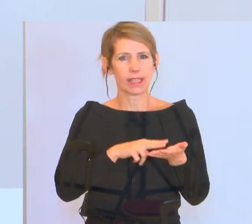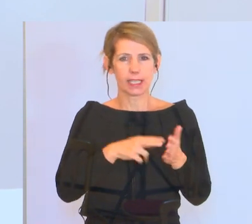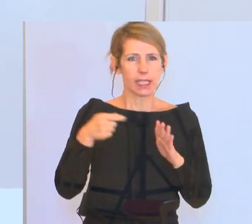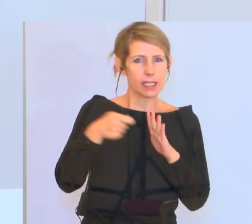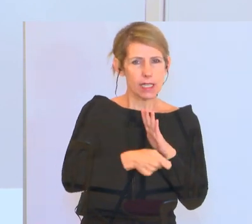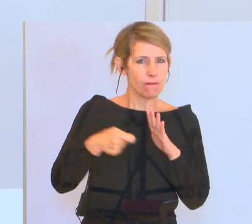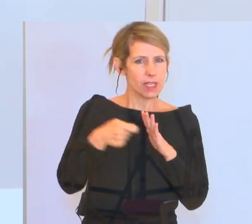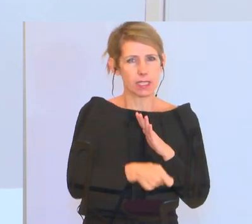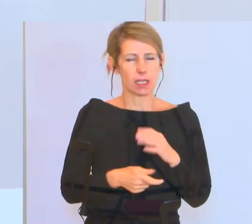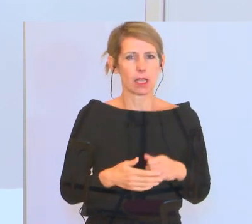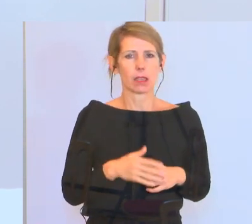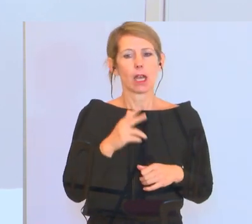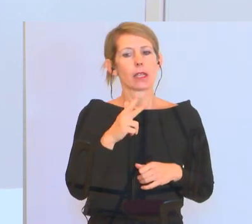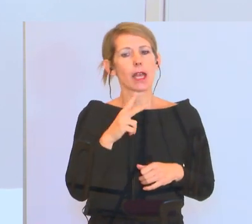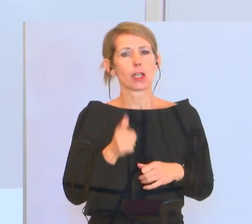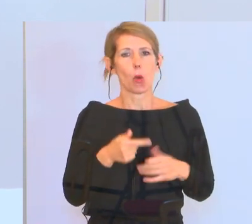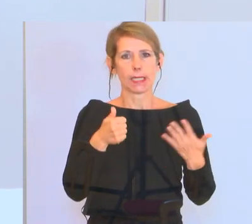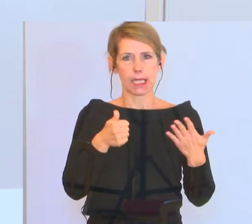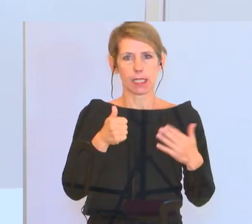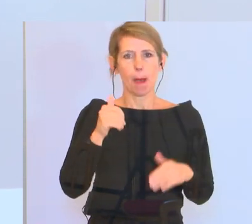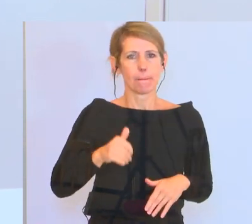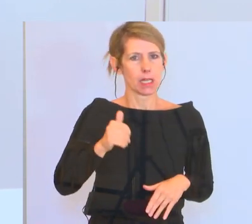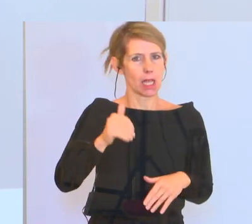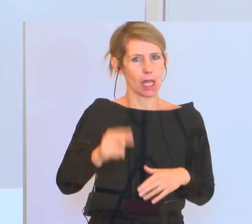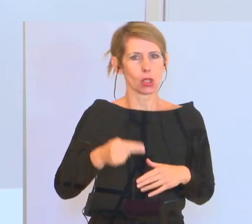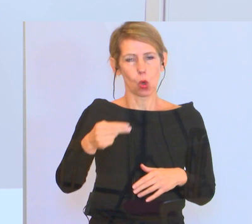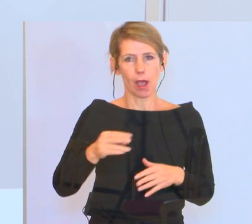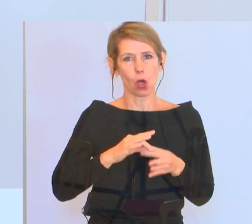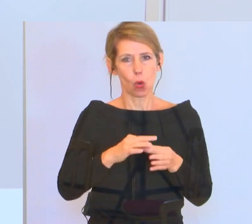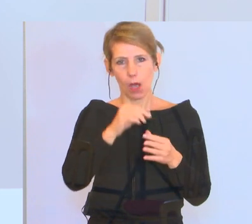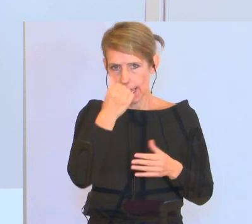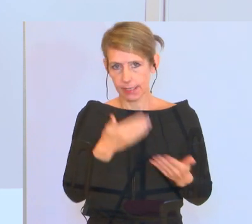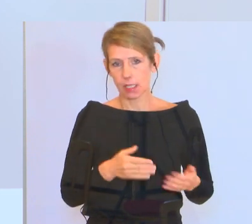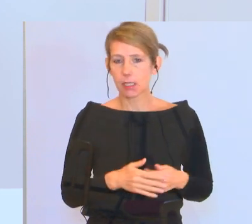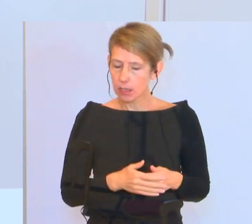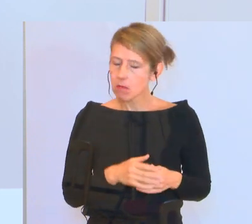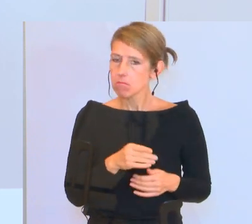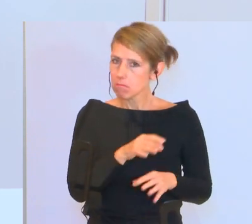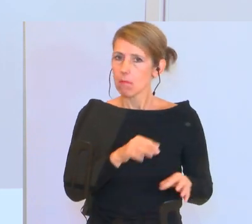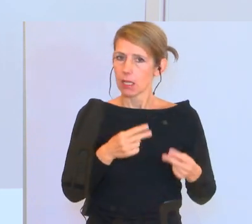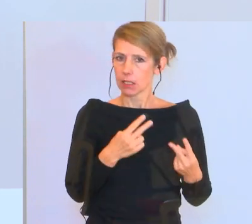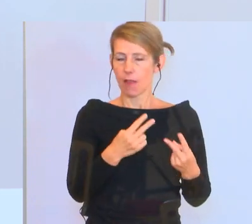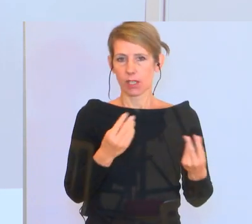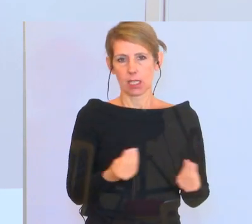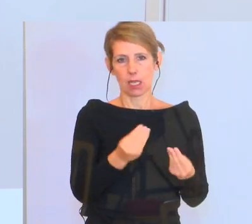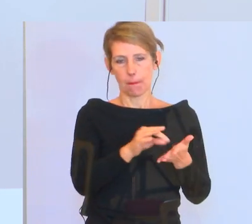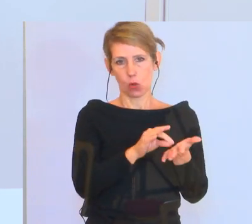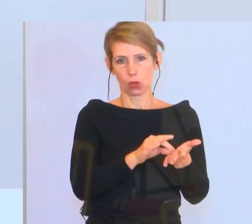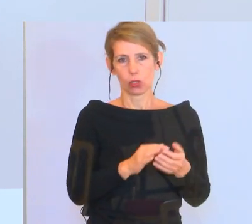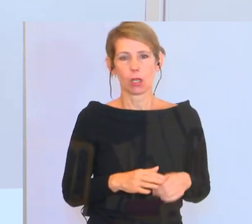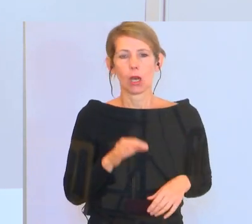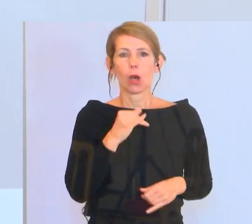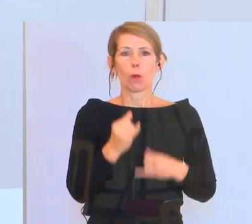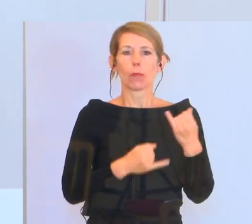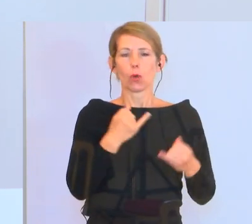Das bedeutet knapp 3,6 Milliarden Euro und ist ein ganz, ganz wesentlicher Punkt. Pro Jahr werden